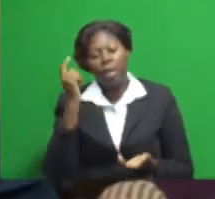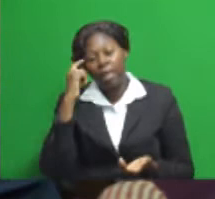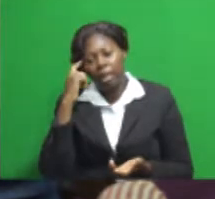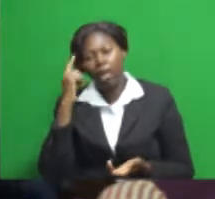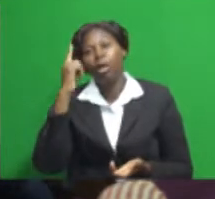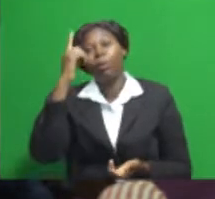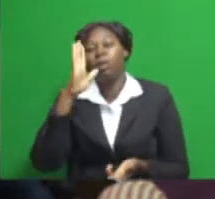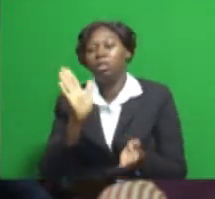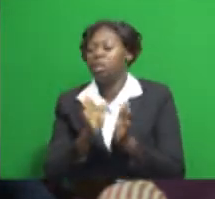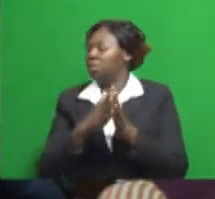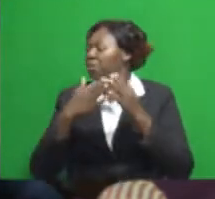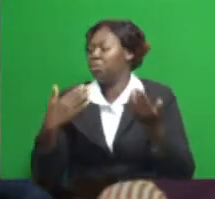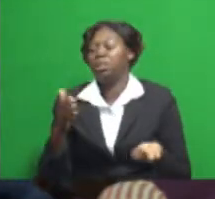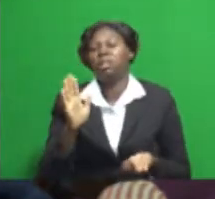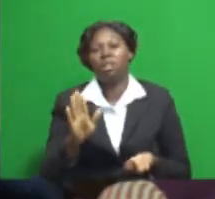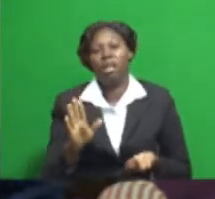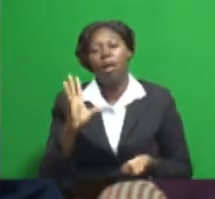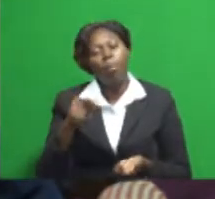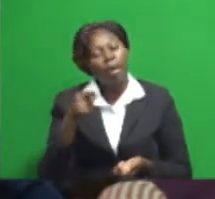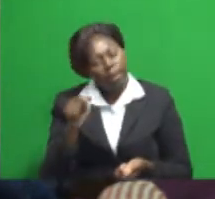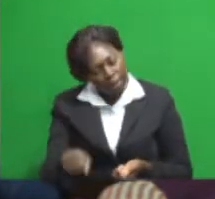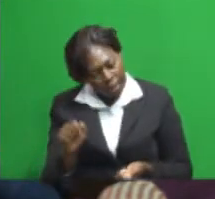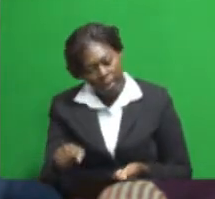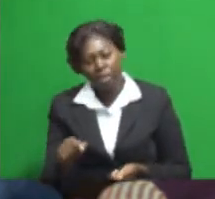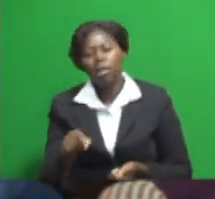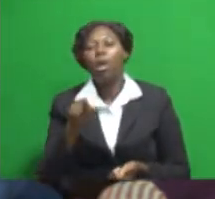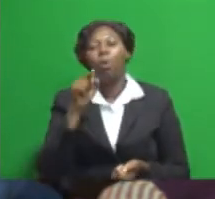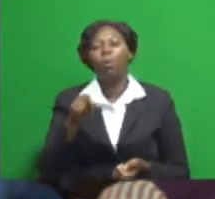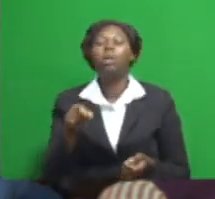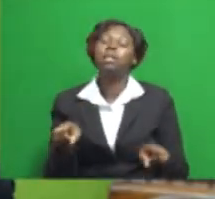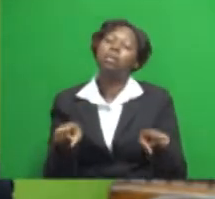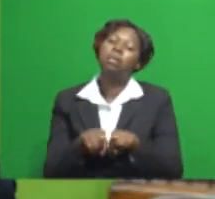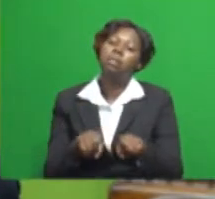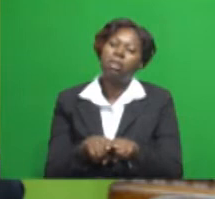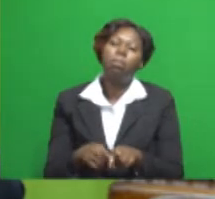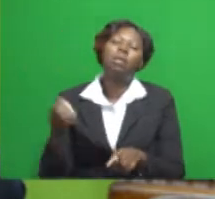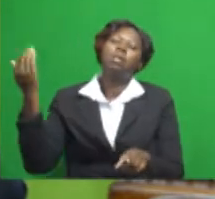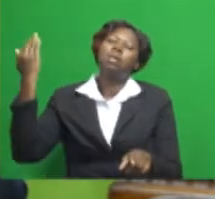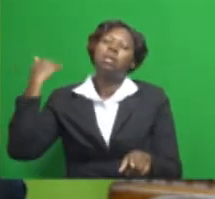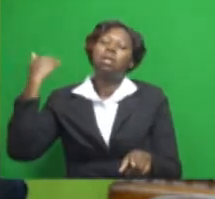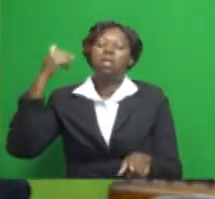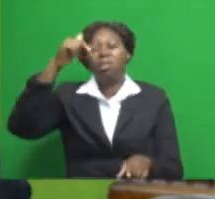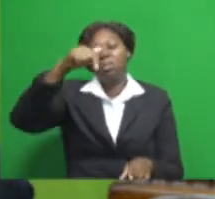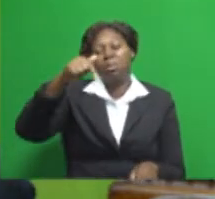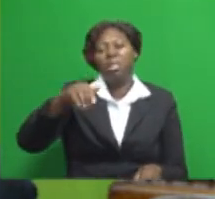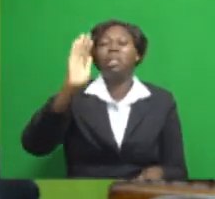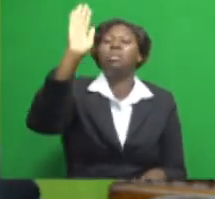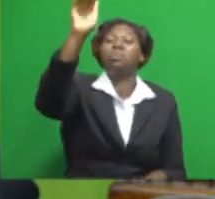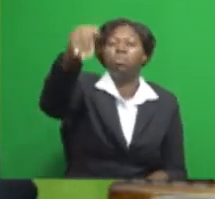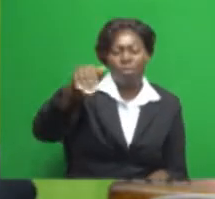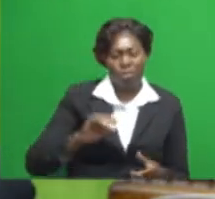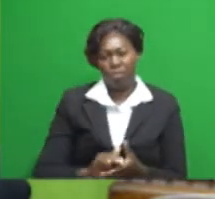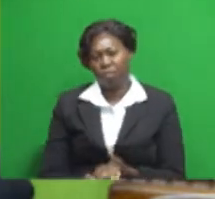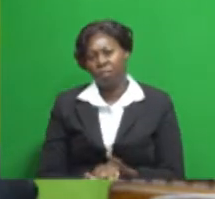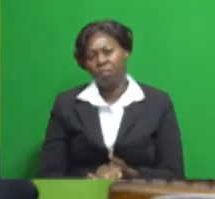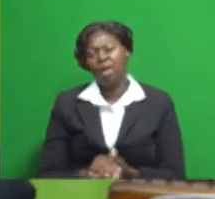anonzi zvaive nezuro ndozvari nhasi ndozvanoramba ari nokusingaperi right ndoda kuti muverenge mumwe muenzaniso wakamboitsiwa mamba ainzi